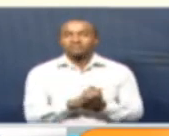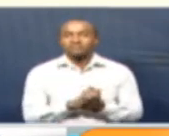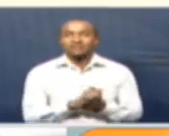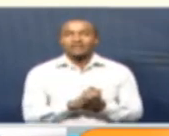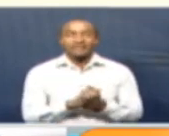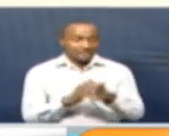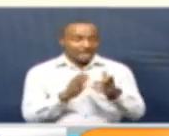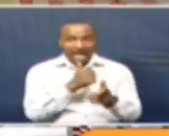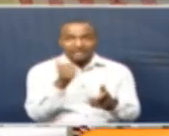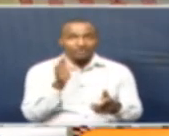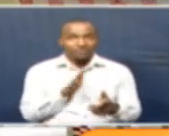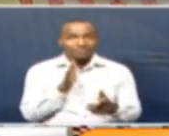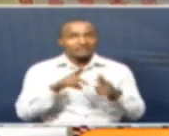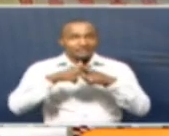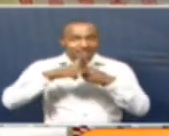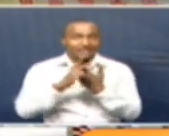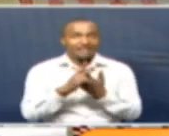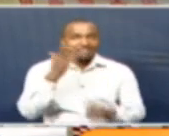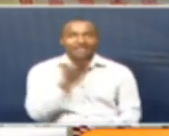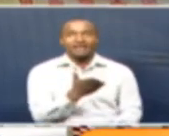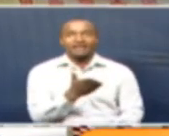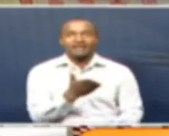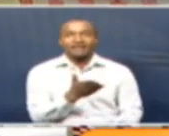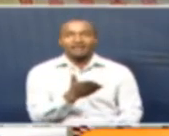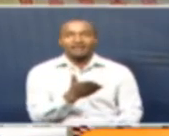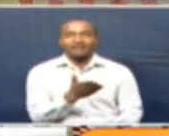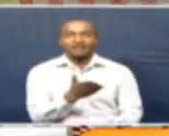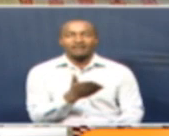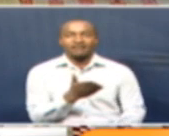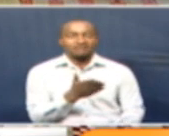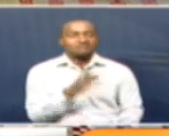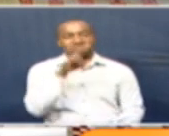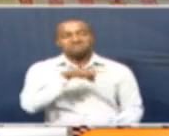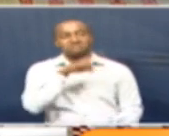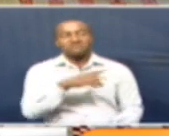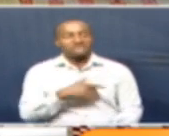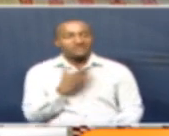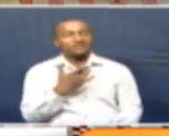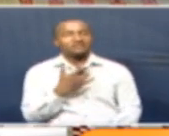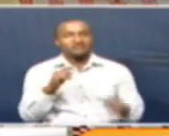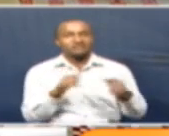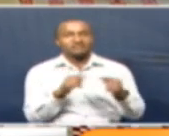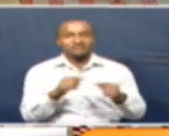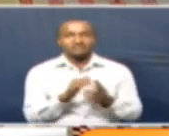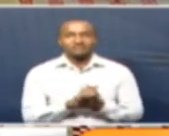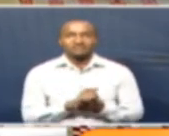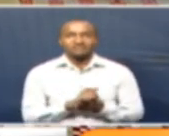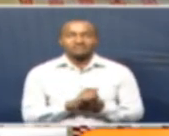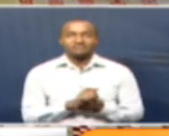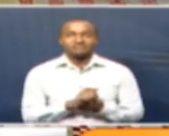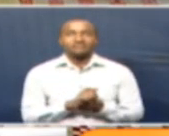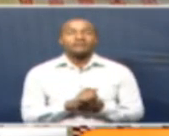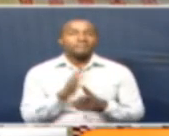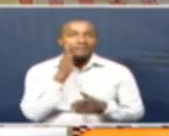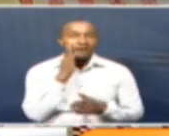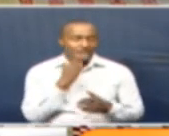ngumu bana. Unajua nani ni kitu kawaida, kitita tu naye. Ataona kwamba umemdharau. Ataona kwamba umemdharau. Unaona? Mtihani mama ana